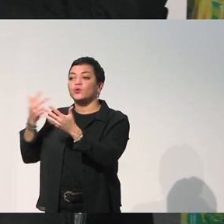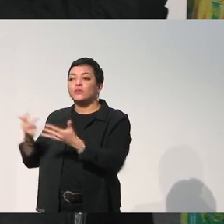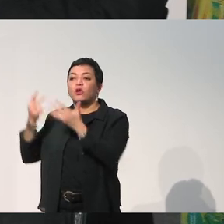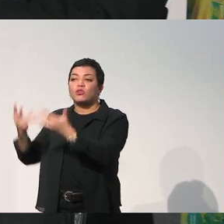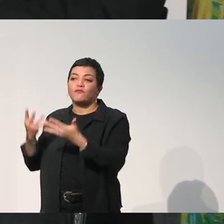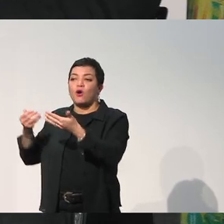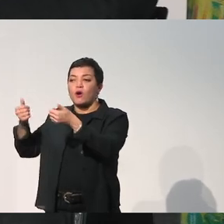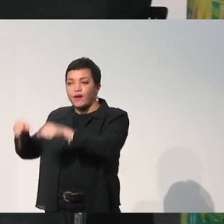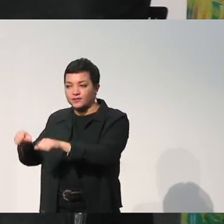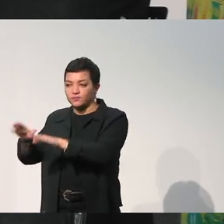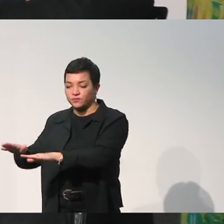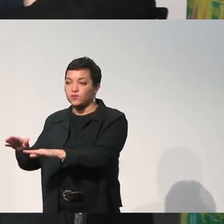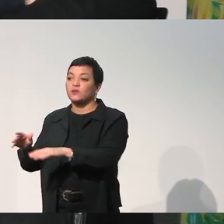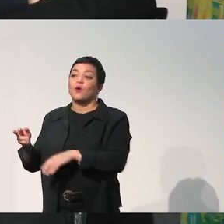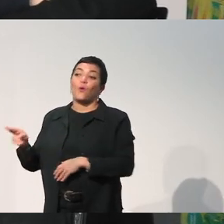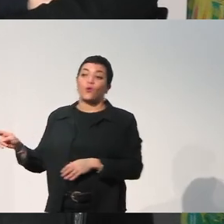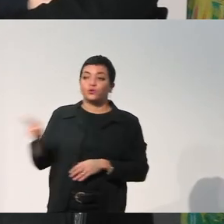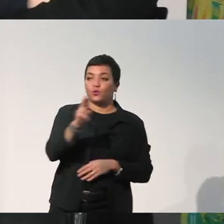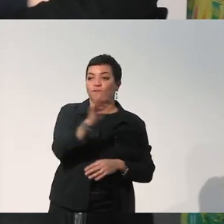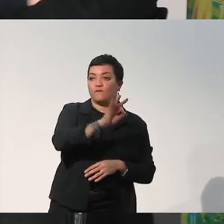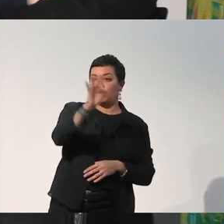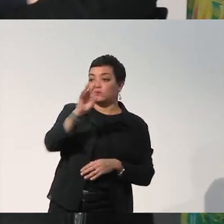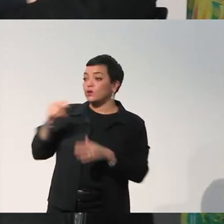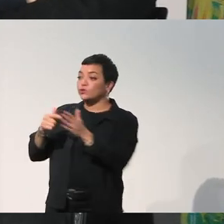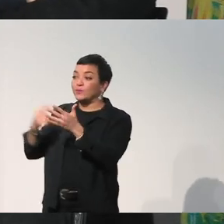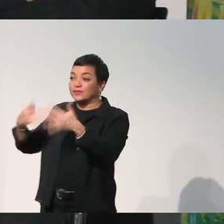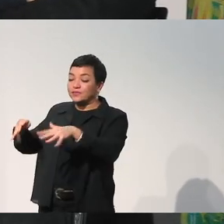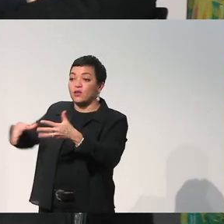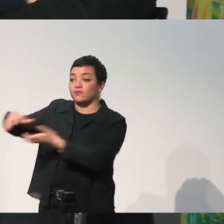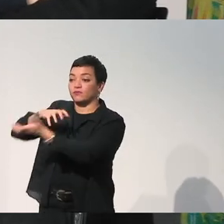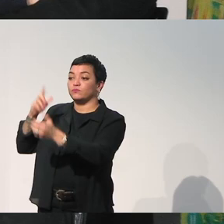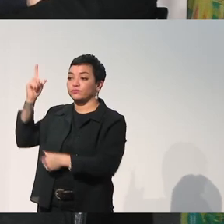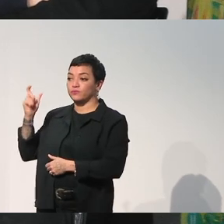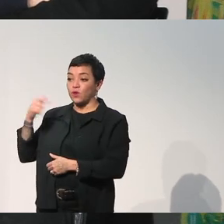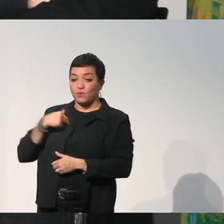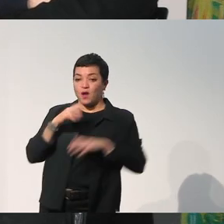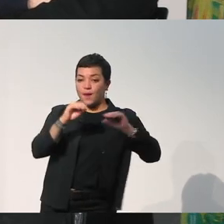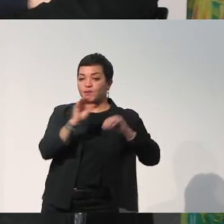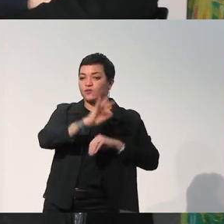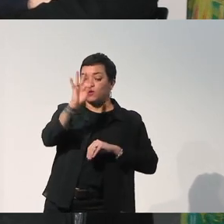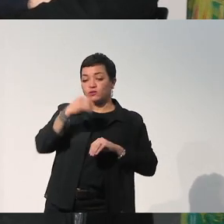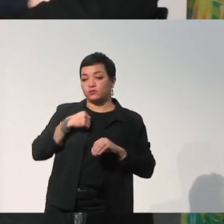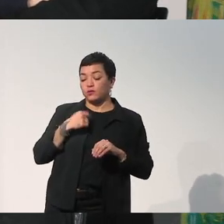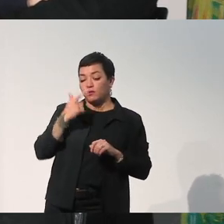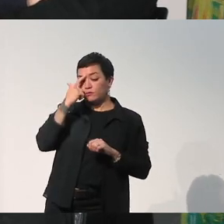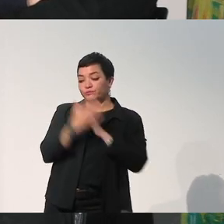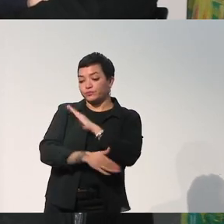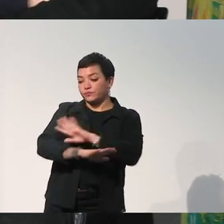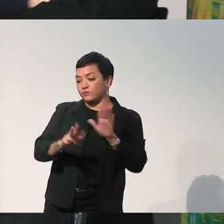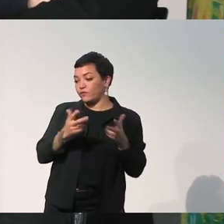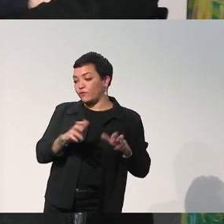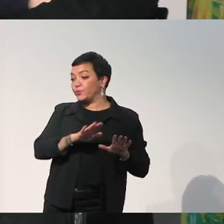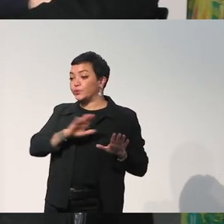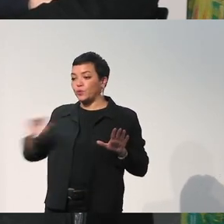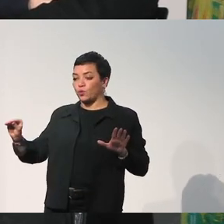rentré. Et il y a eu cette révolution en 2019, à ce moment-là donc je vivais en France et voilà, je voulais plus mettre un pied au Liban, sentiment que beaucoup de Libanais